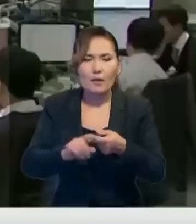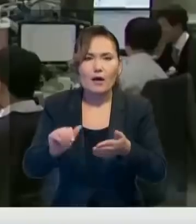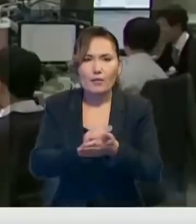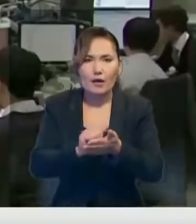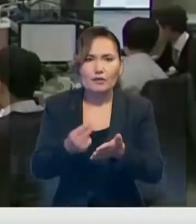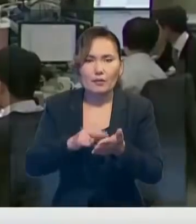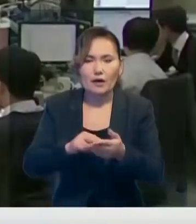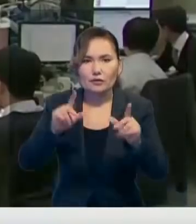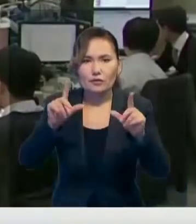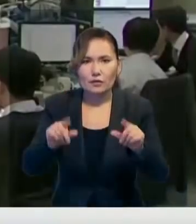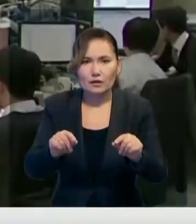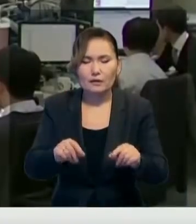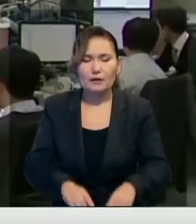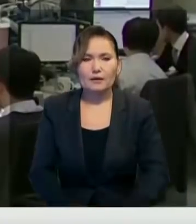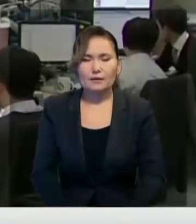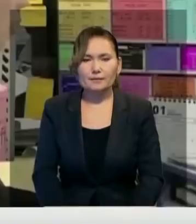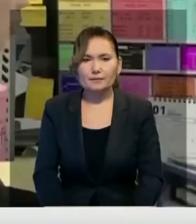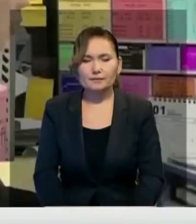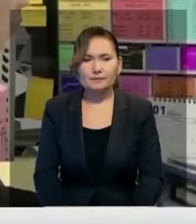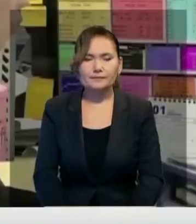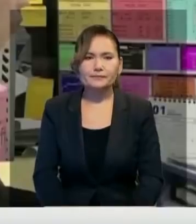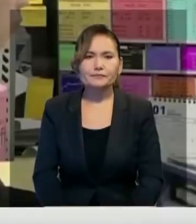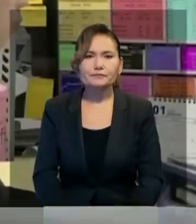да төмендеген.